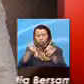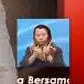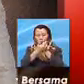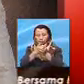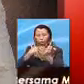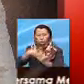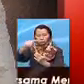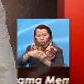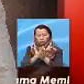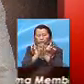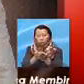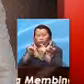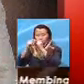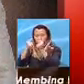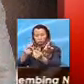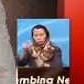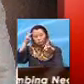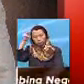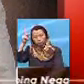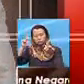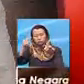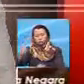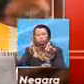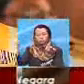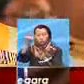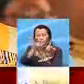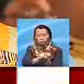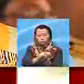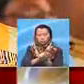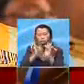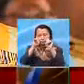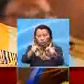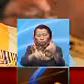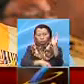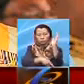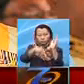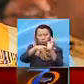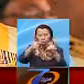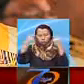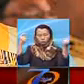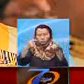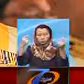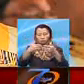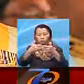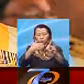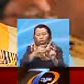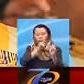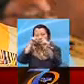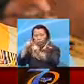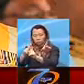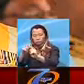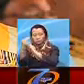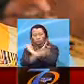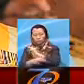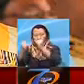istiadat rombongan diraja Kelantan kemudian akan berangkat ke dataran parlimen bagi acara sambutan Rasmi sebelum menuju ke istana